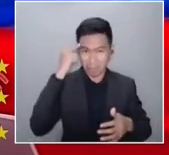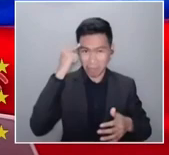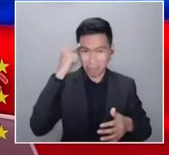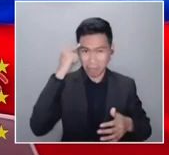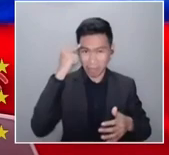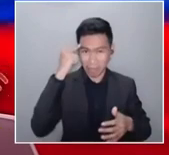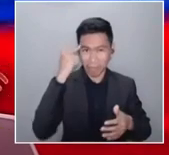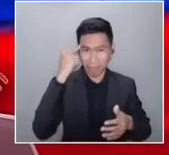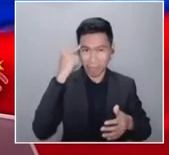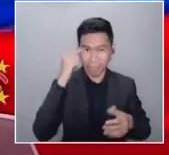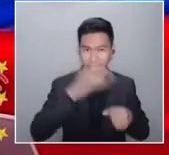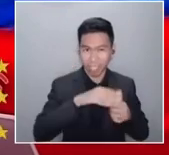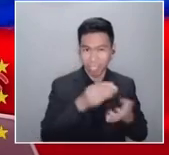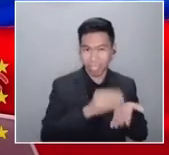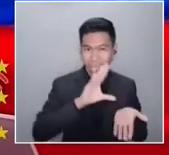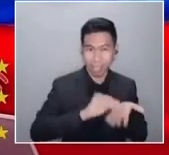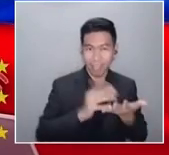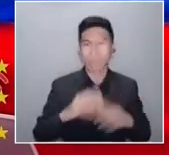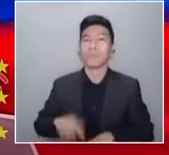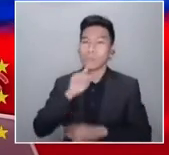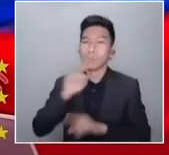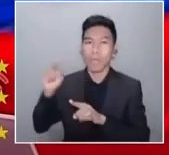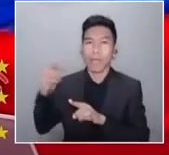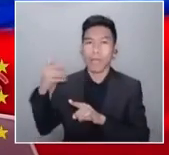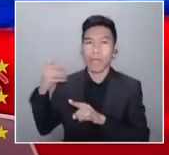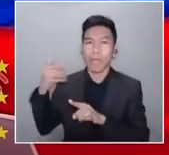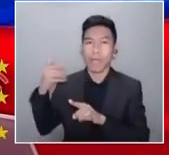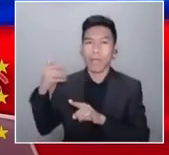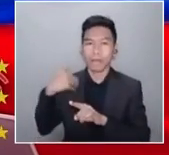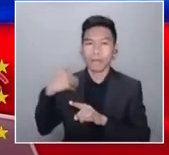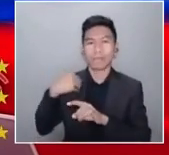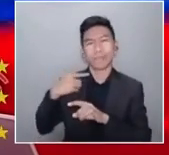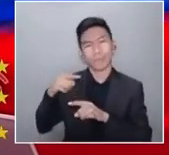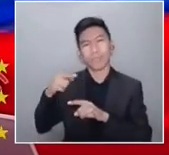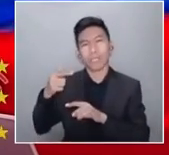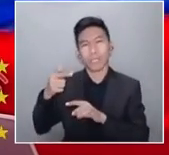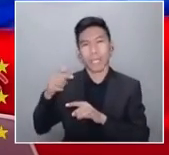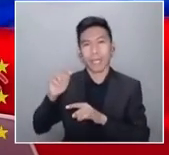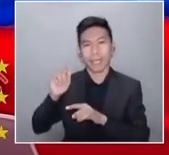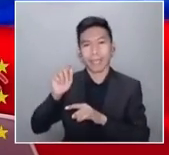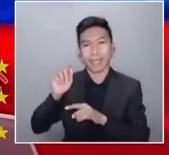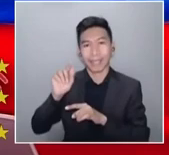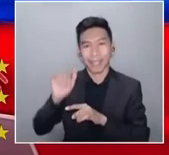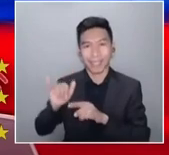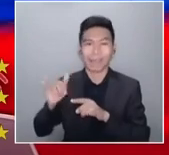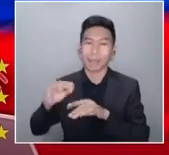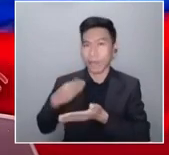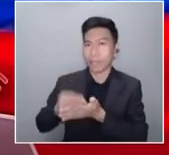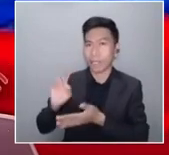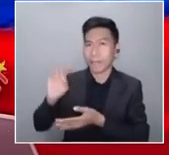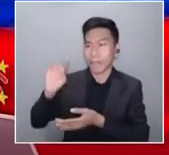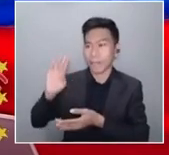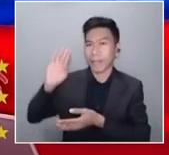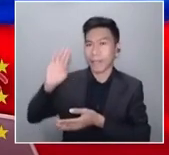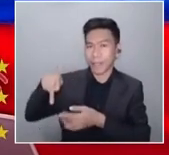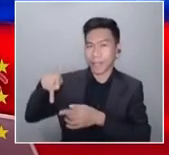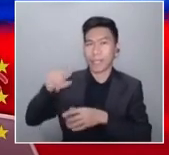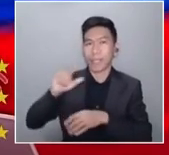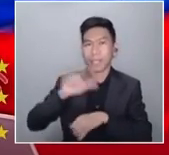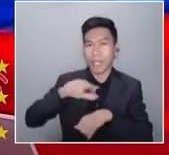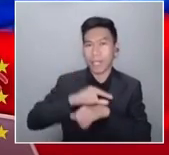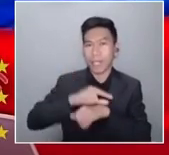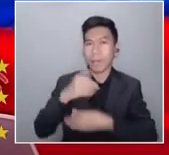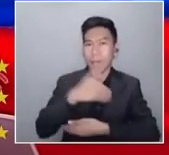in, you know, in DBP and the land bank na pwedeng gamitin as a guarantee